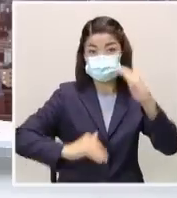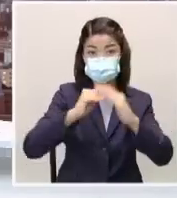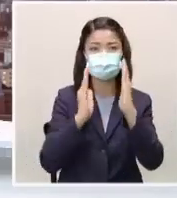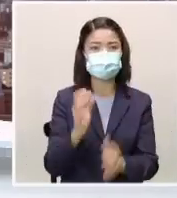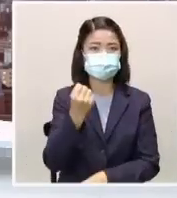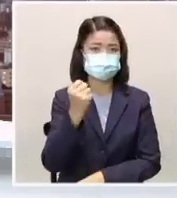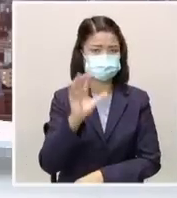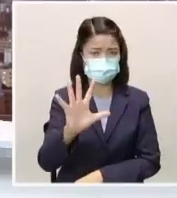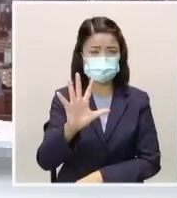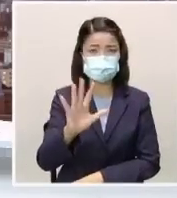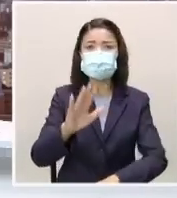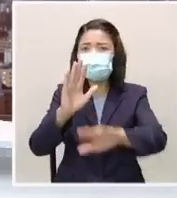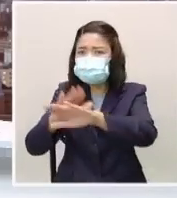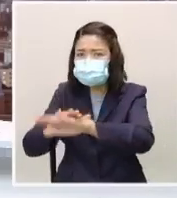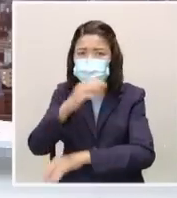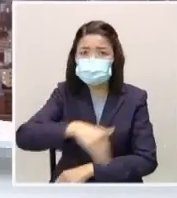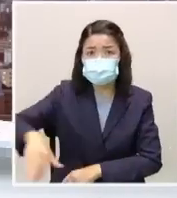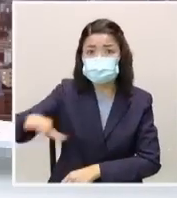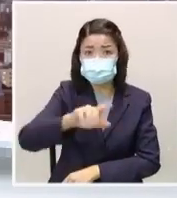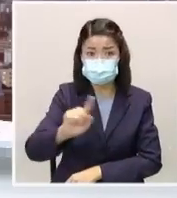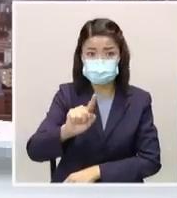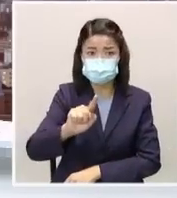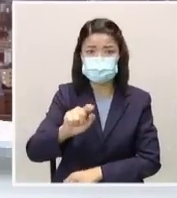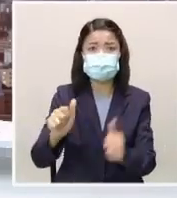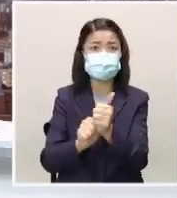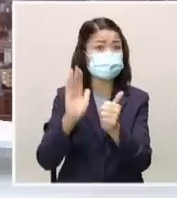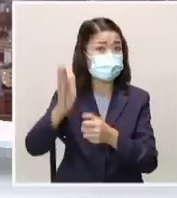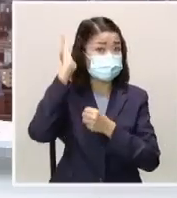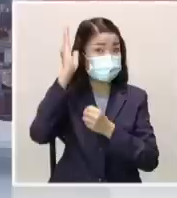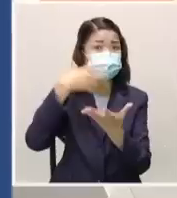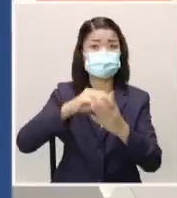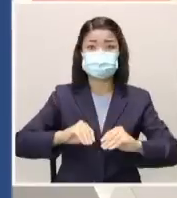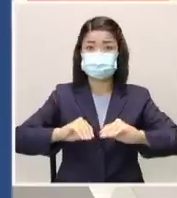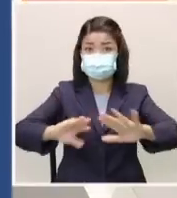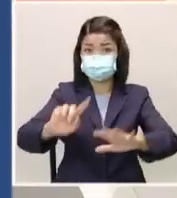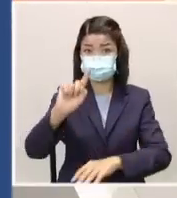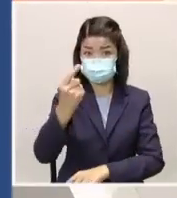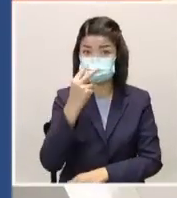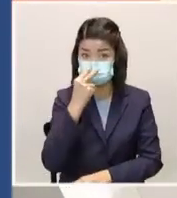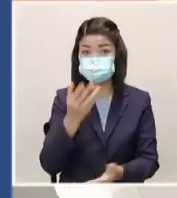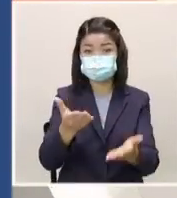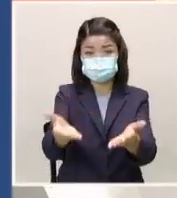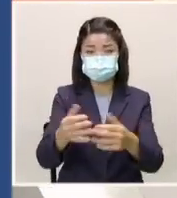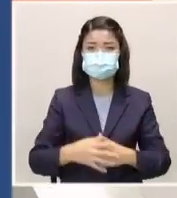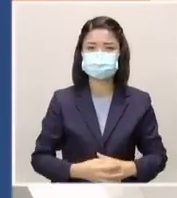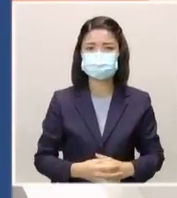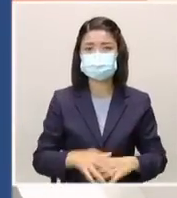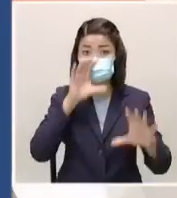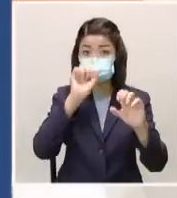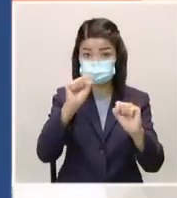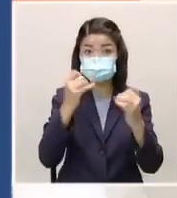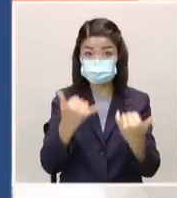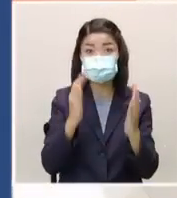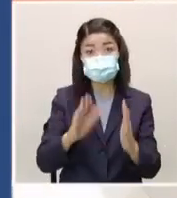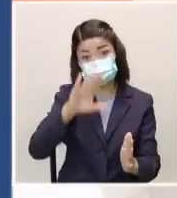15รายนะครับมาเน้นย้ำข้อมูลที่ผู้ช่วยโฆษกศบค.ได้แถลงเมื่อสักครู่นี้อีกครั้งหนึ่งแล้วกันนะครับดูกันชัดๆนะครับวันนี้ตั